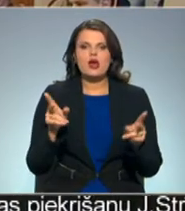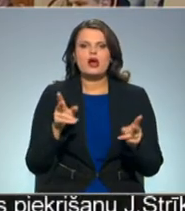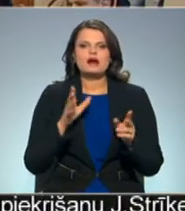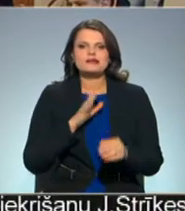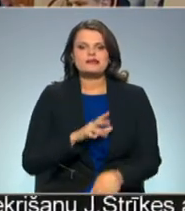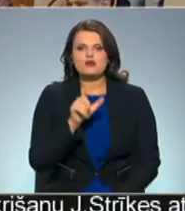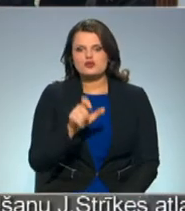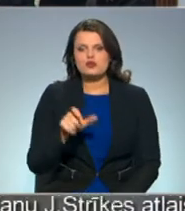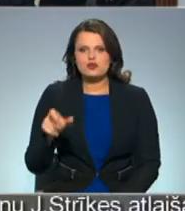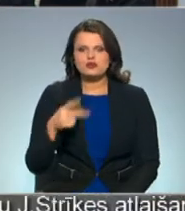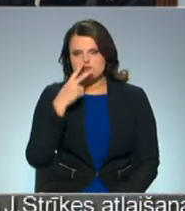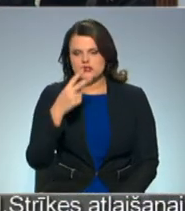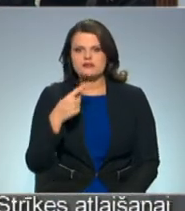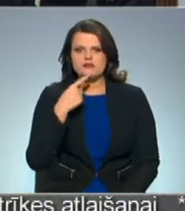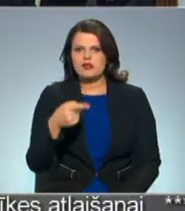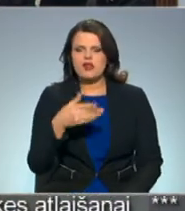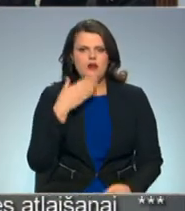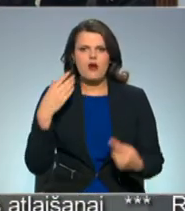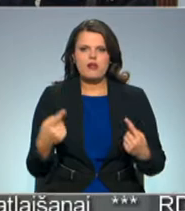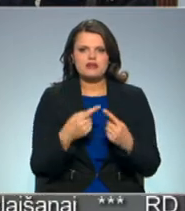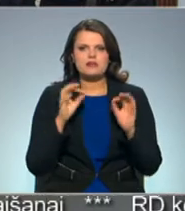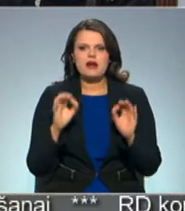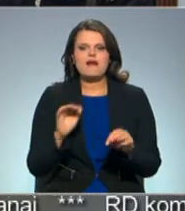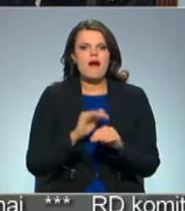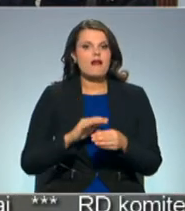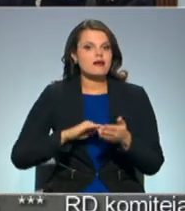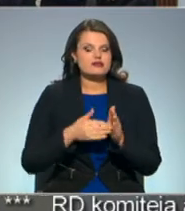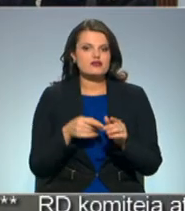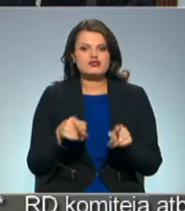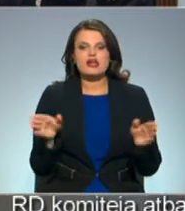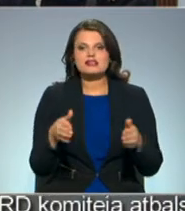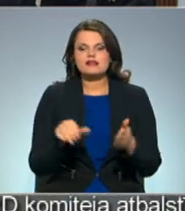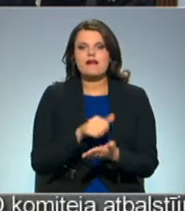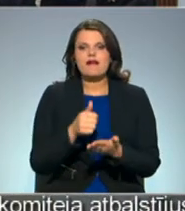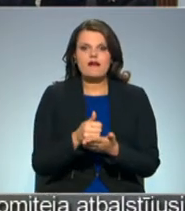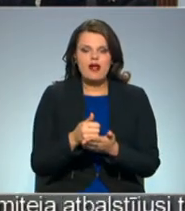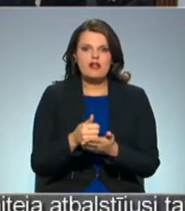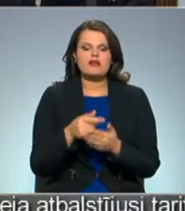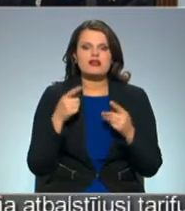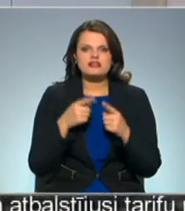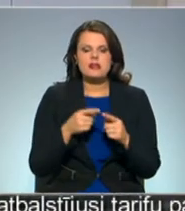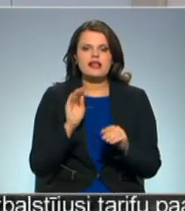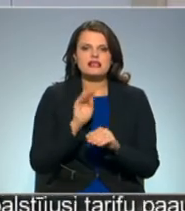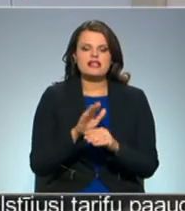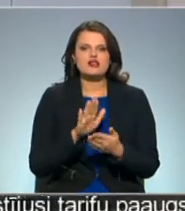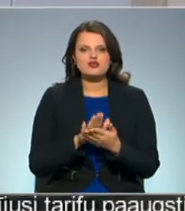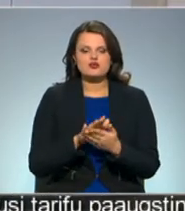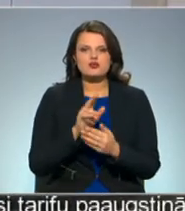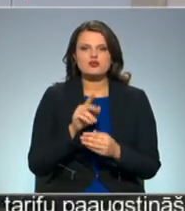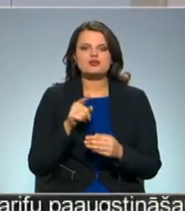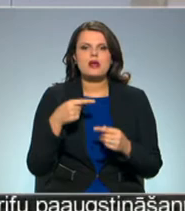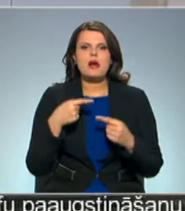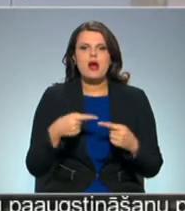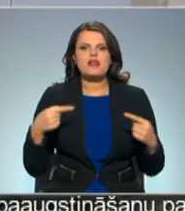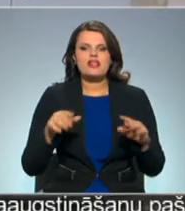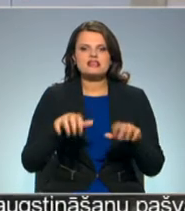izteica šaubas par tā atbilstību reālajai situācijai. Šajā sēdē galvenais uzsvars tika likts uz iesaistīto uzņēmumu mantas arestu